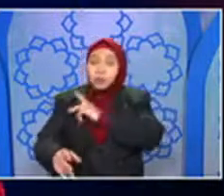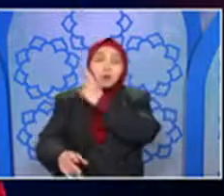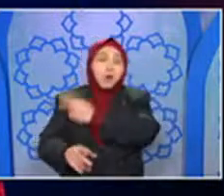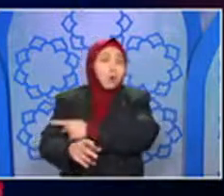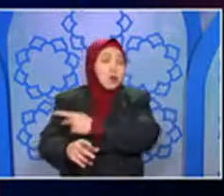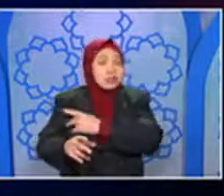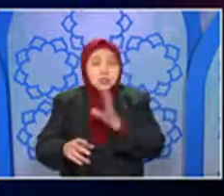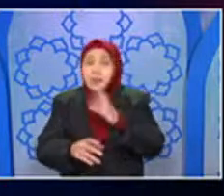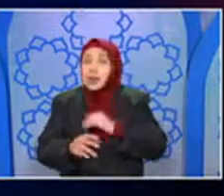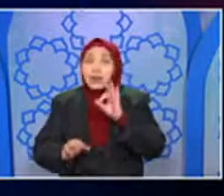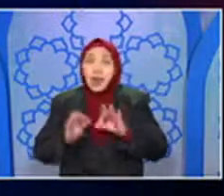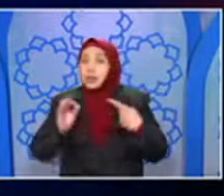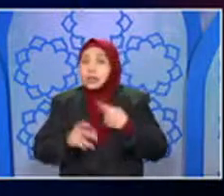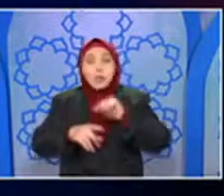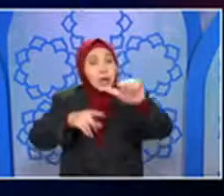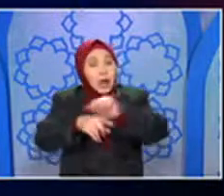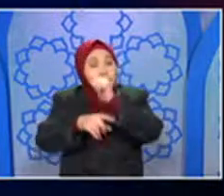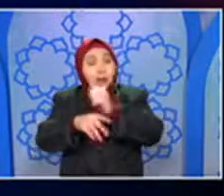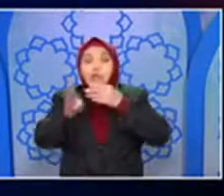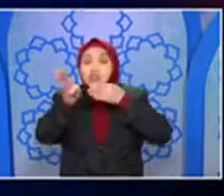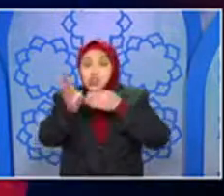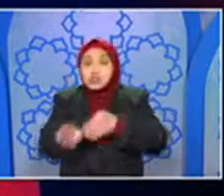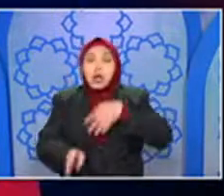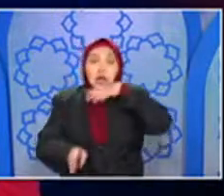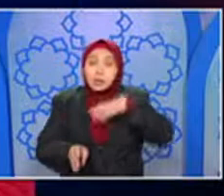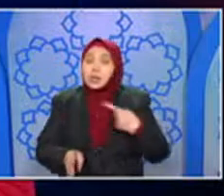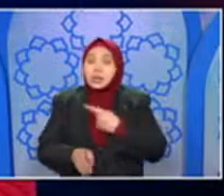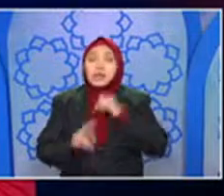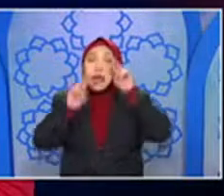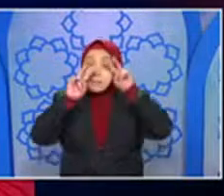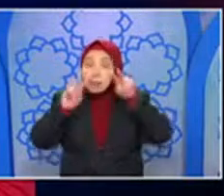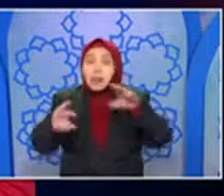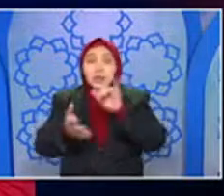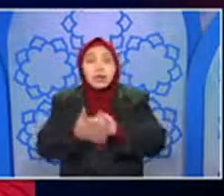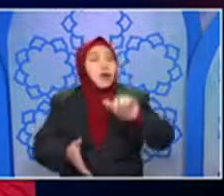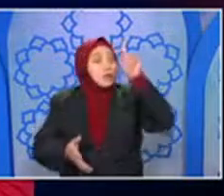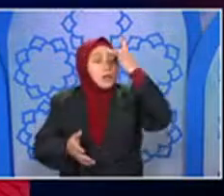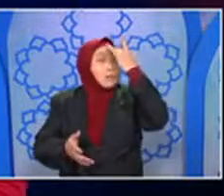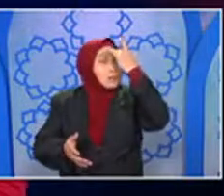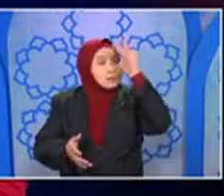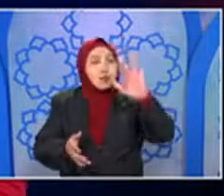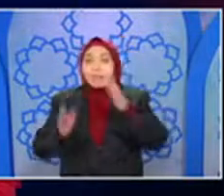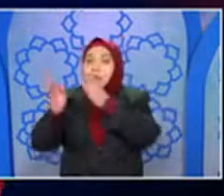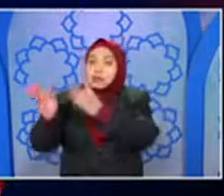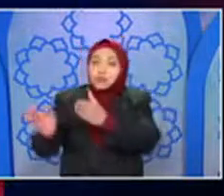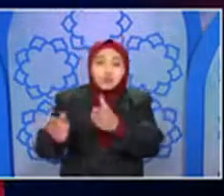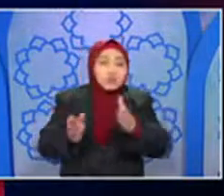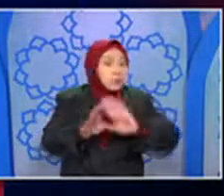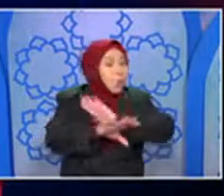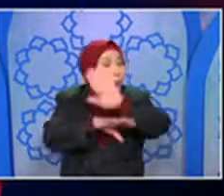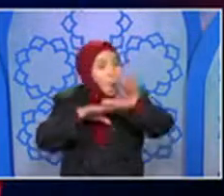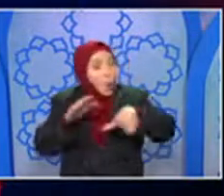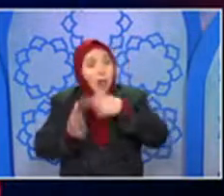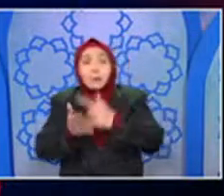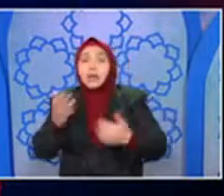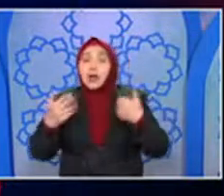Dan juga bila kita mengamalkan sunnah Nabi, kita nampak betapa Allah ini bijaksana menyusun segala-gala apa yang